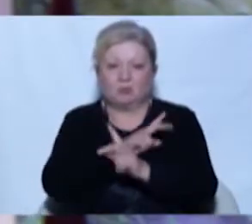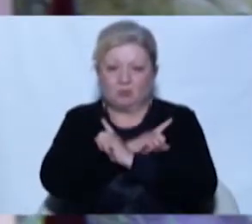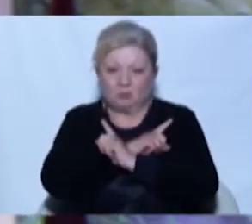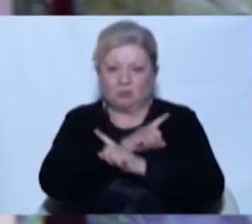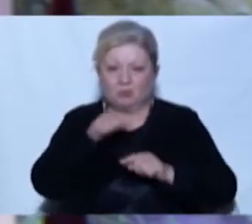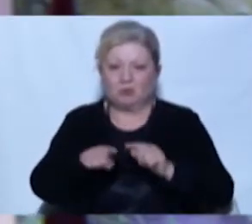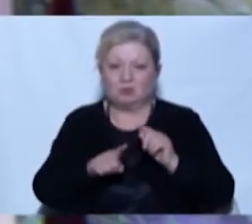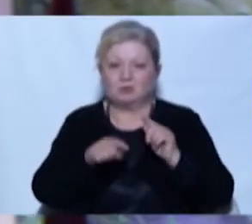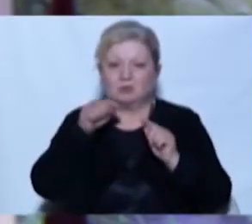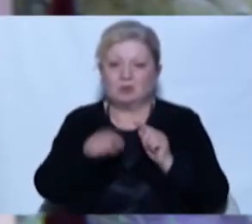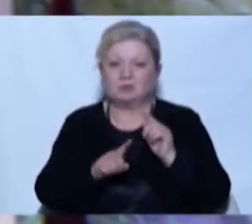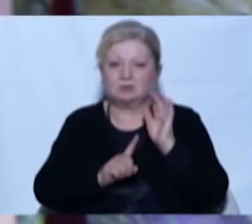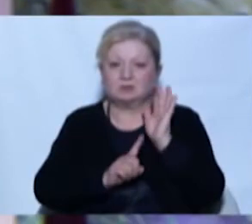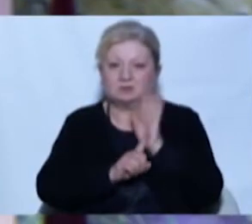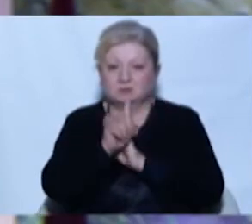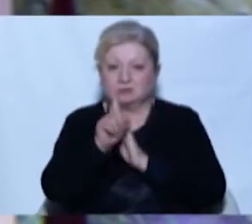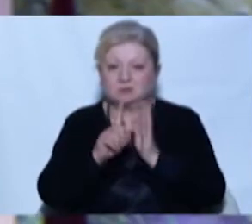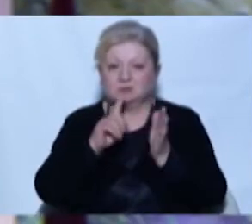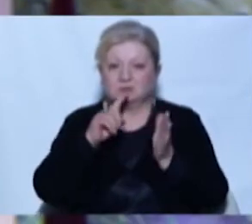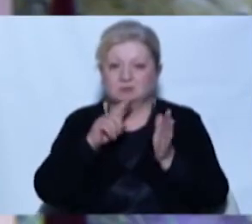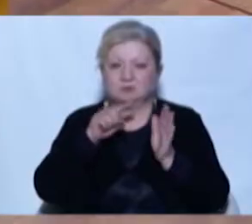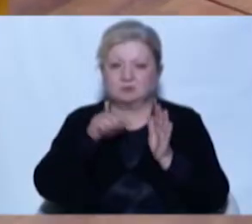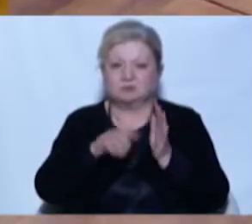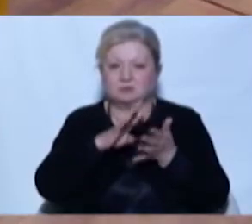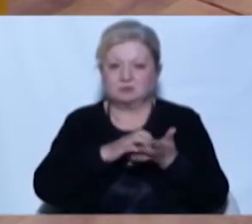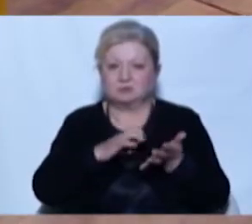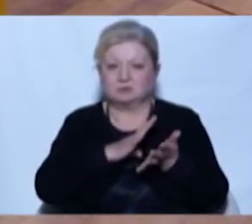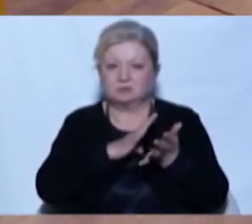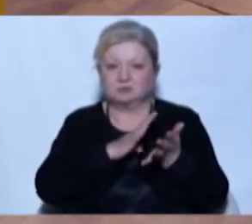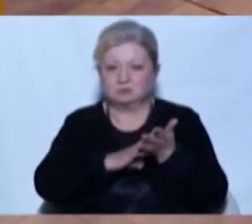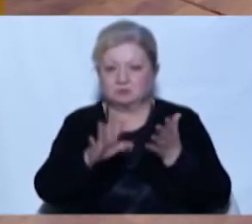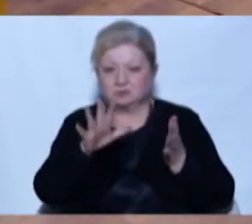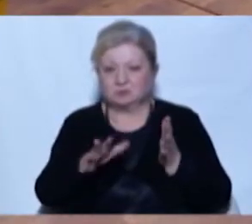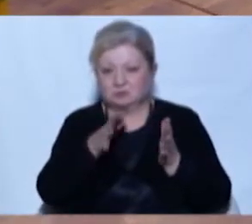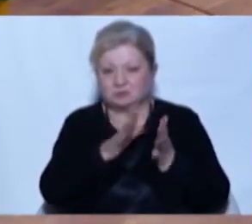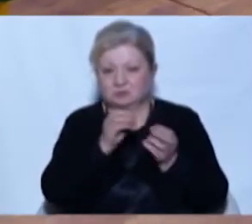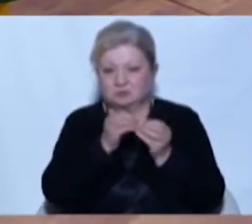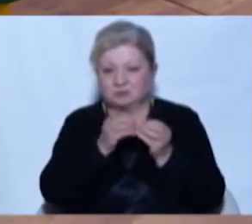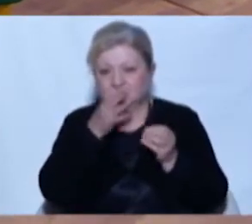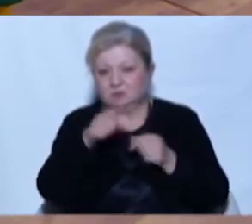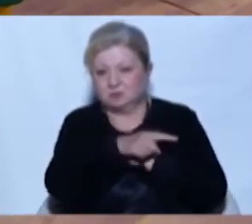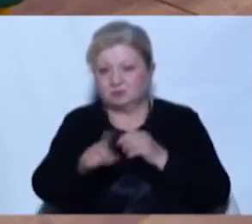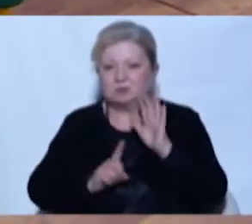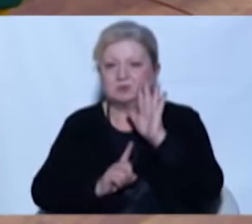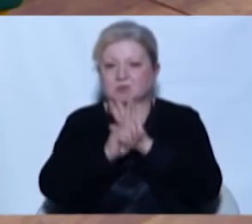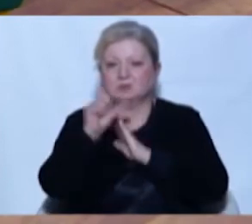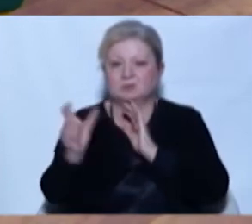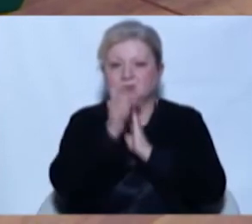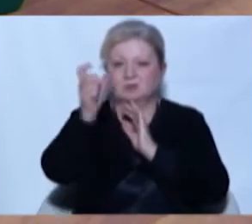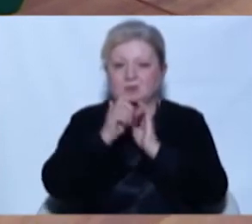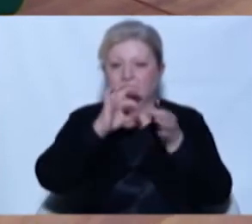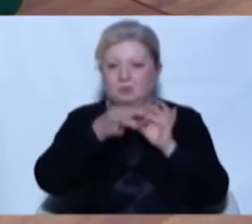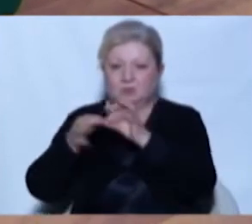და 1990-იან წლებში, უკვე მე-20 საუკუნის 90-იან წლებში დაწყებულმა დემოკრატიზაციის